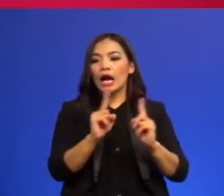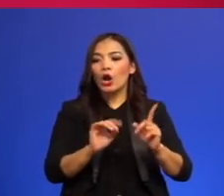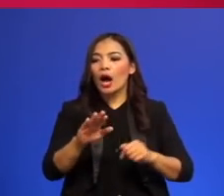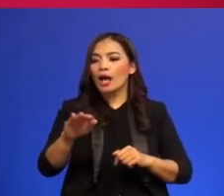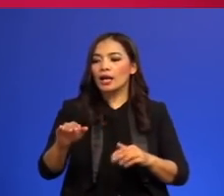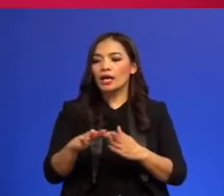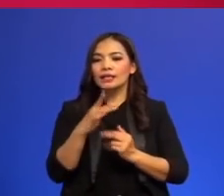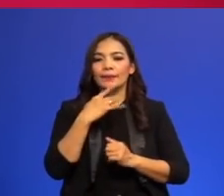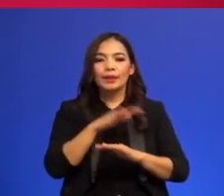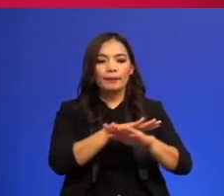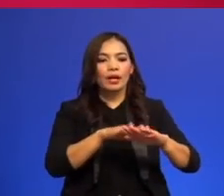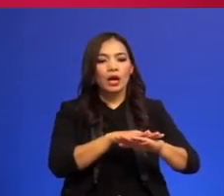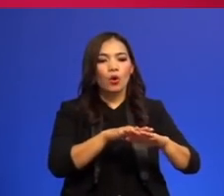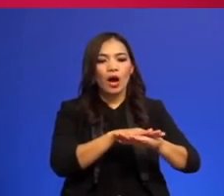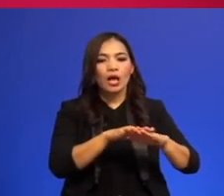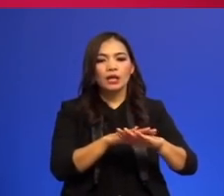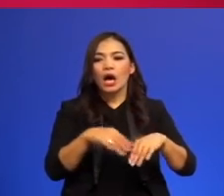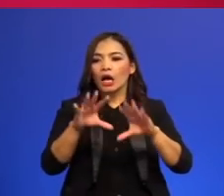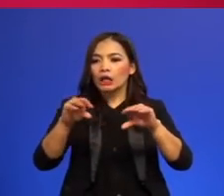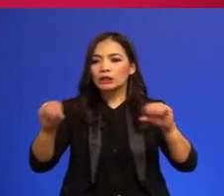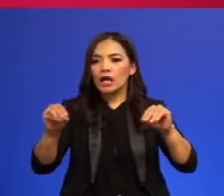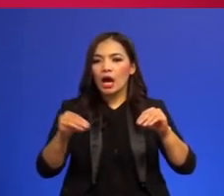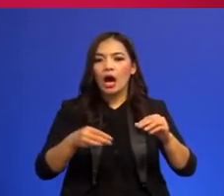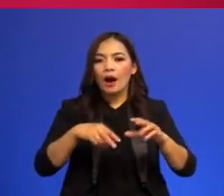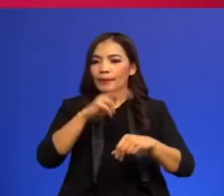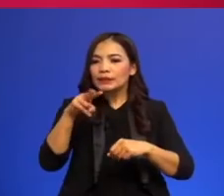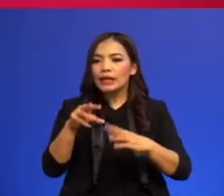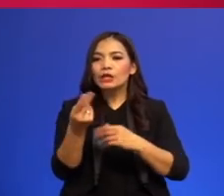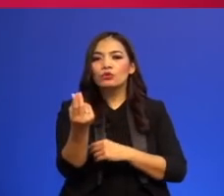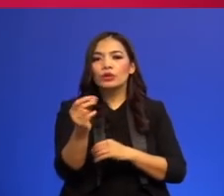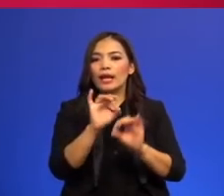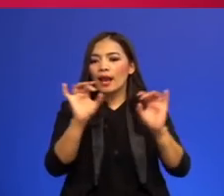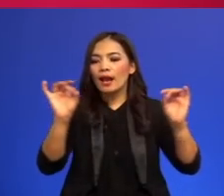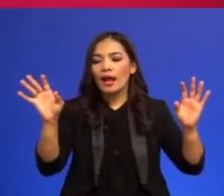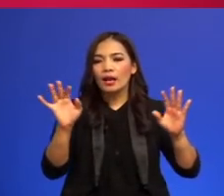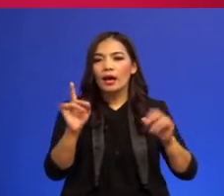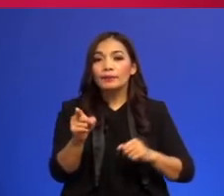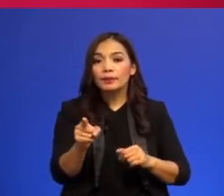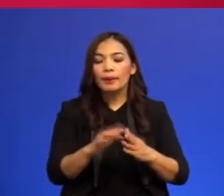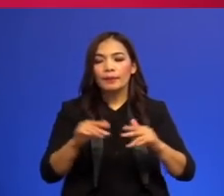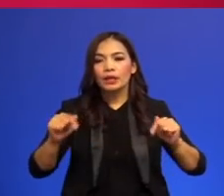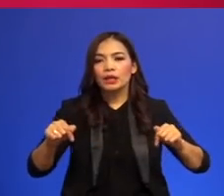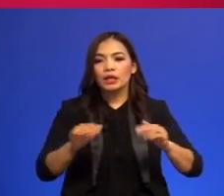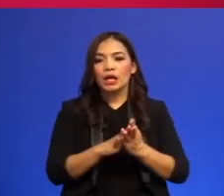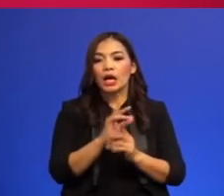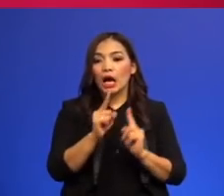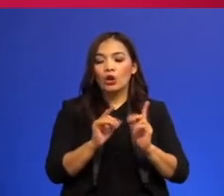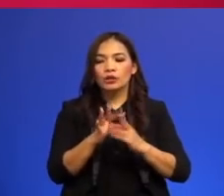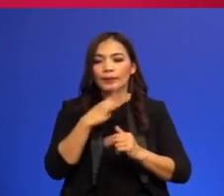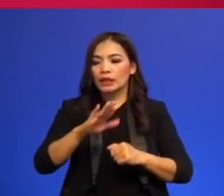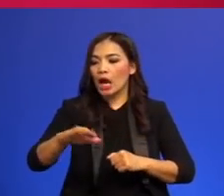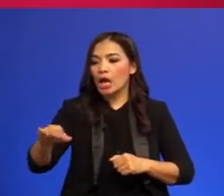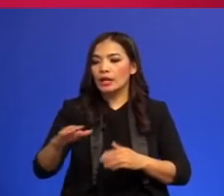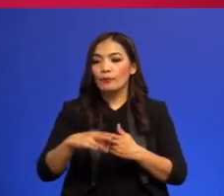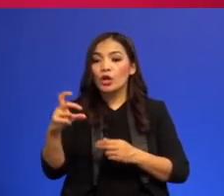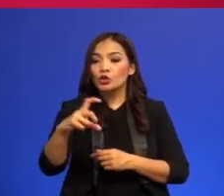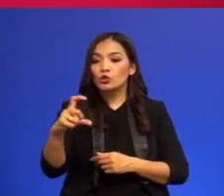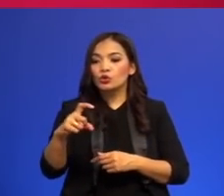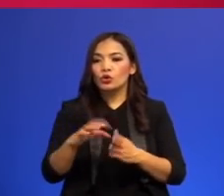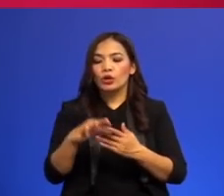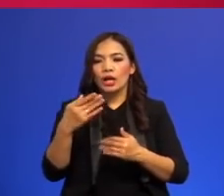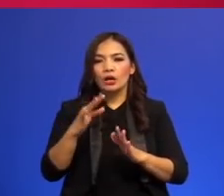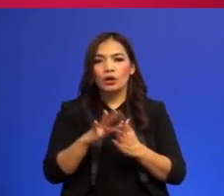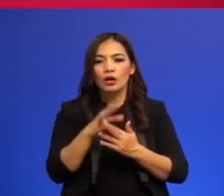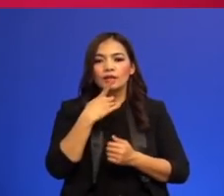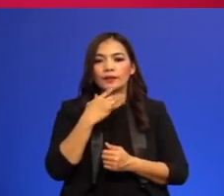enggak anak harus ngurus ekonomi. Karena susah ekonomi. Belum anak kalau bandel ya. Kalau